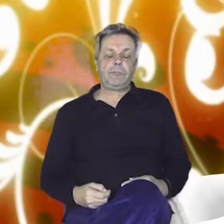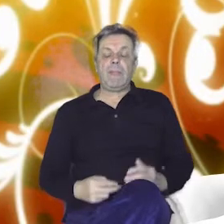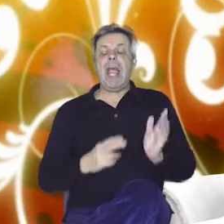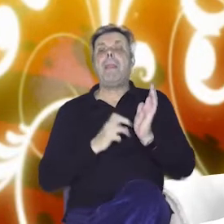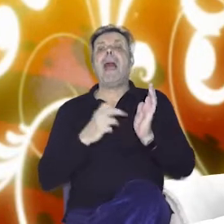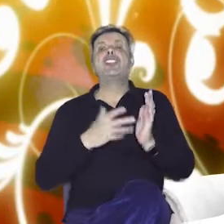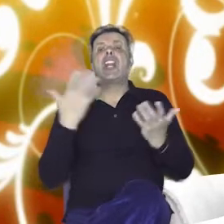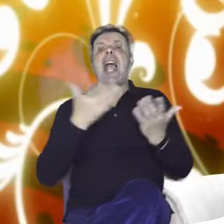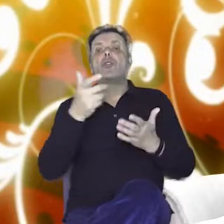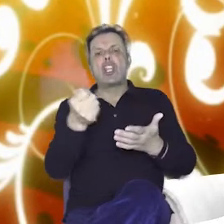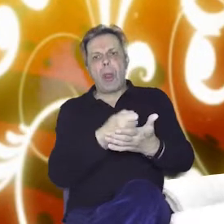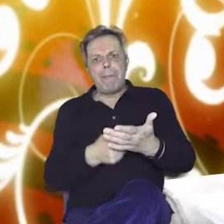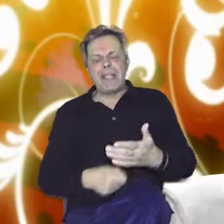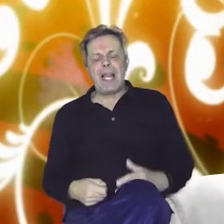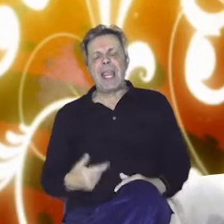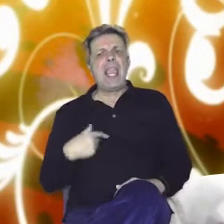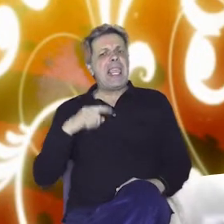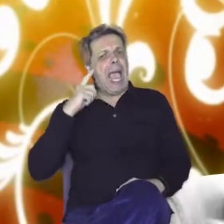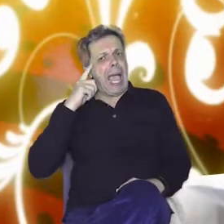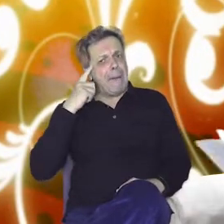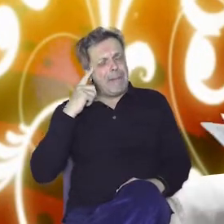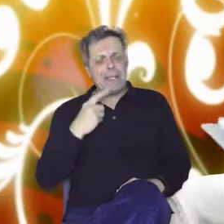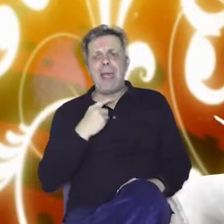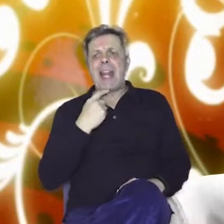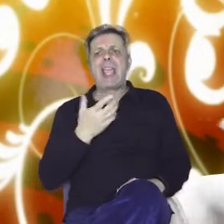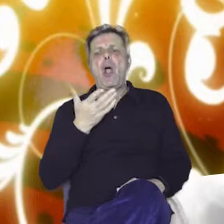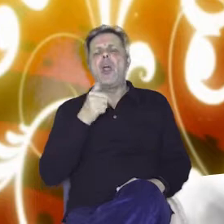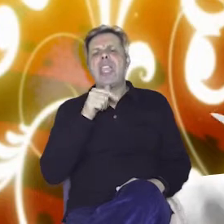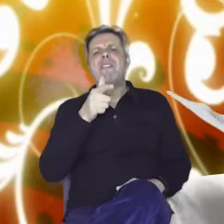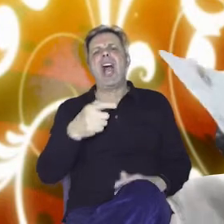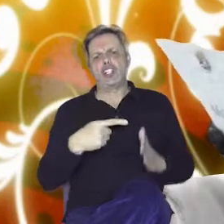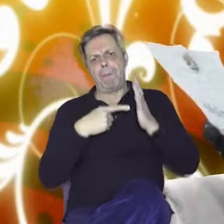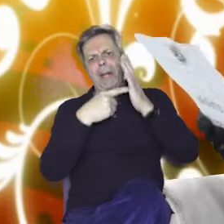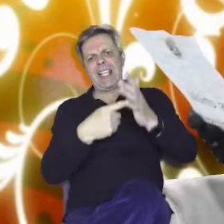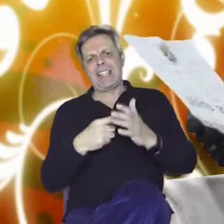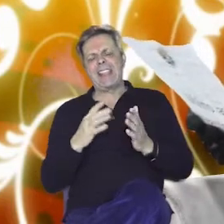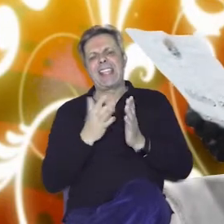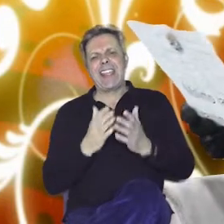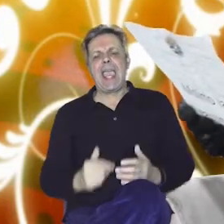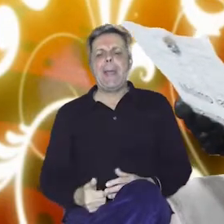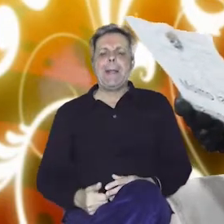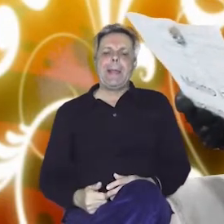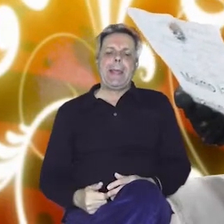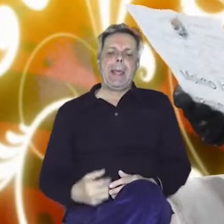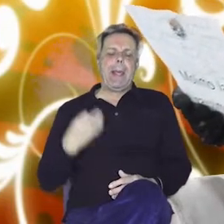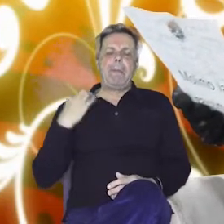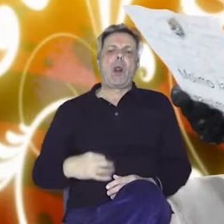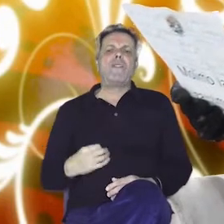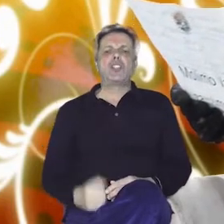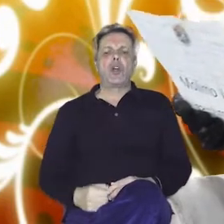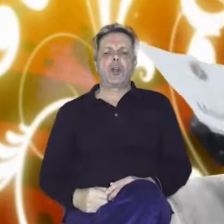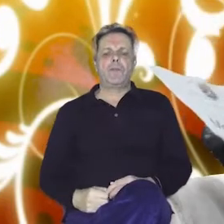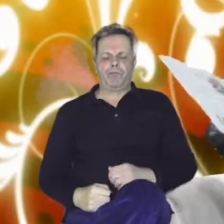to napisali, ja mislim, rekao je i vaš prezentant knjige, profesor,